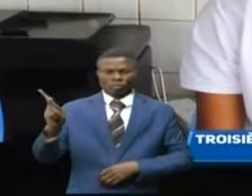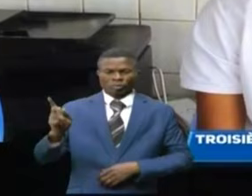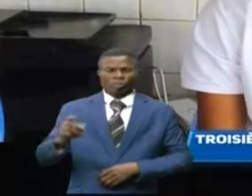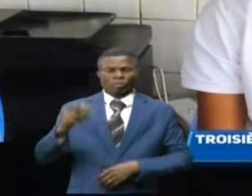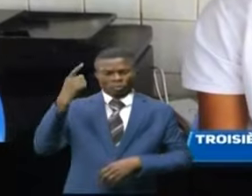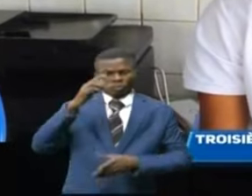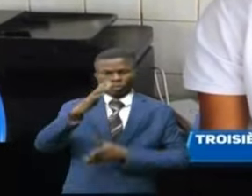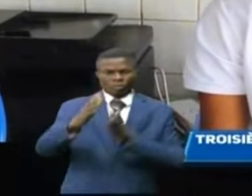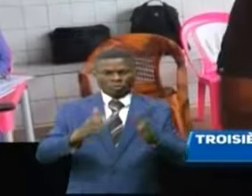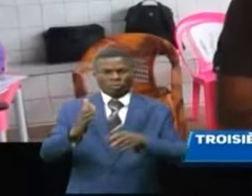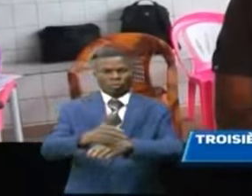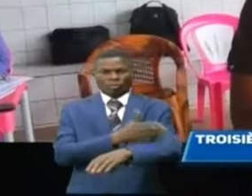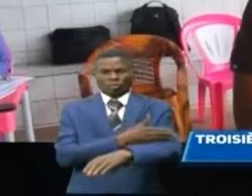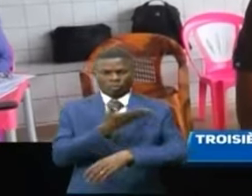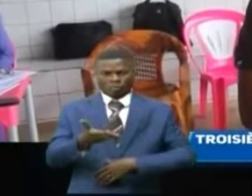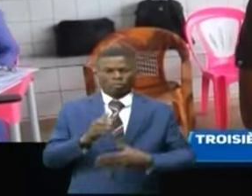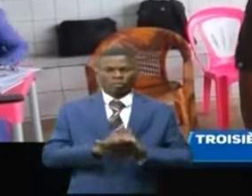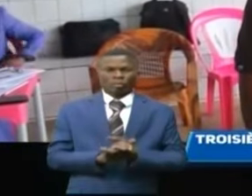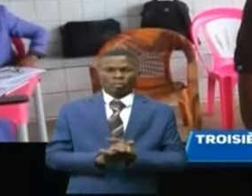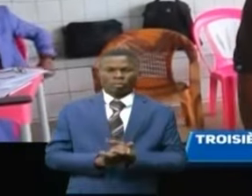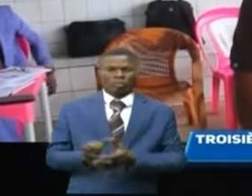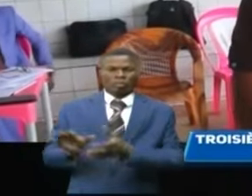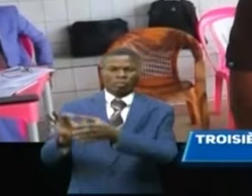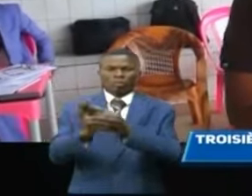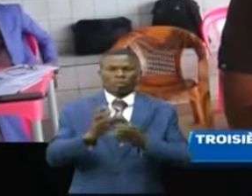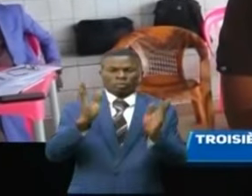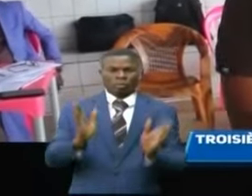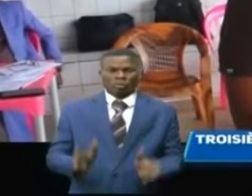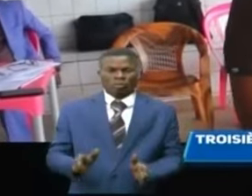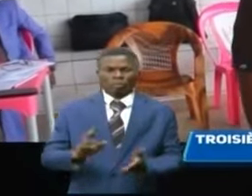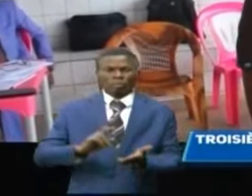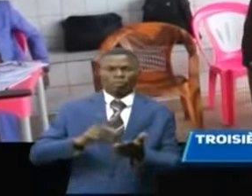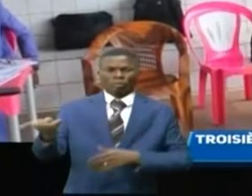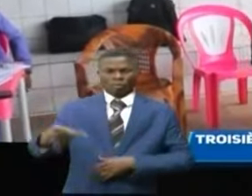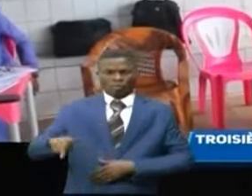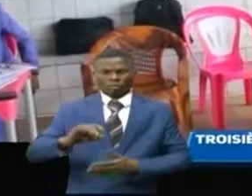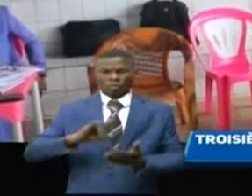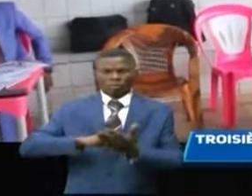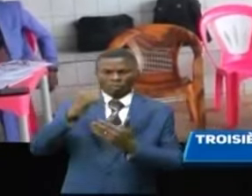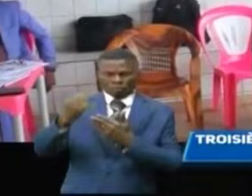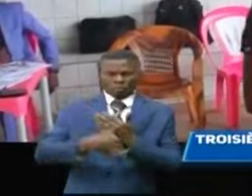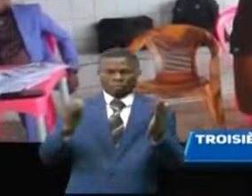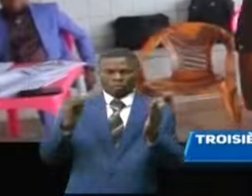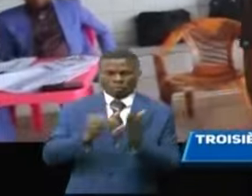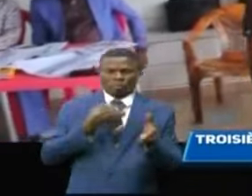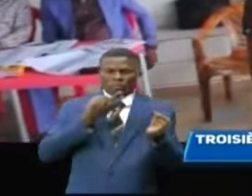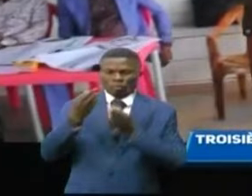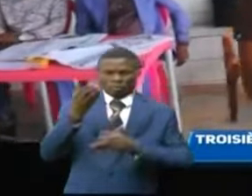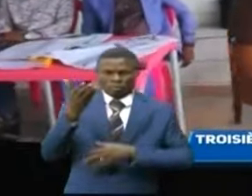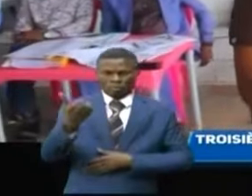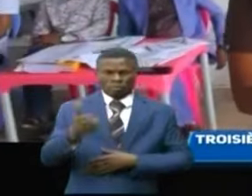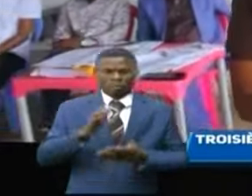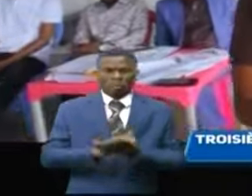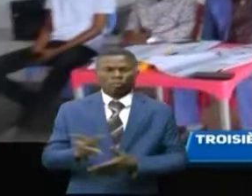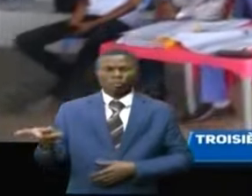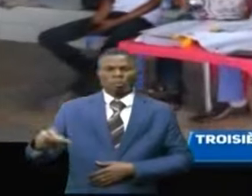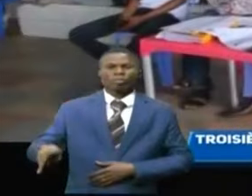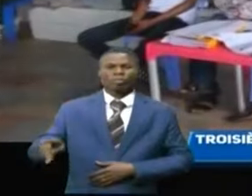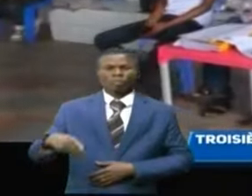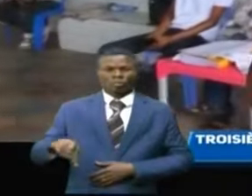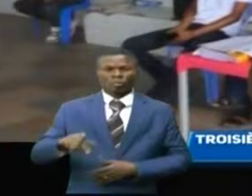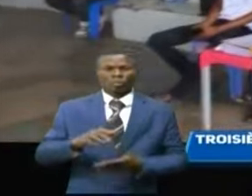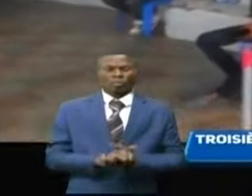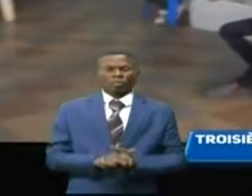recettes. Boenga Efonge, coordonnateur provincial du projet Encore, en donne quelques détails. La province